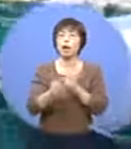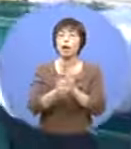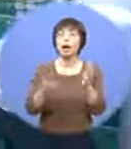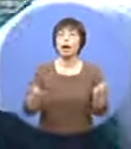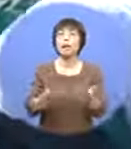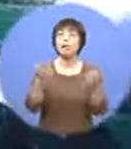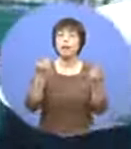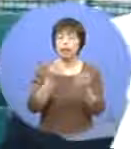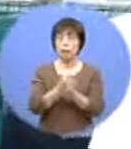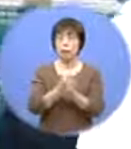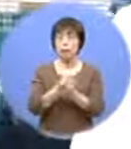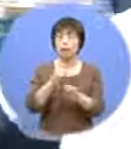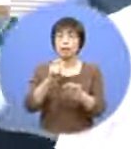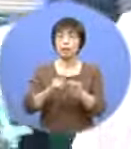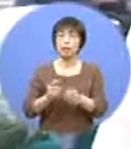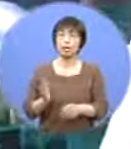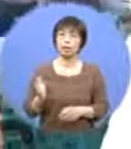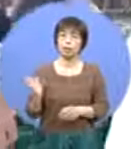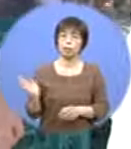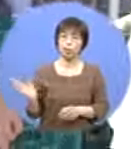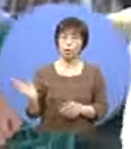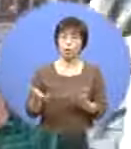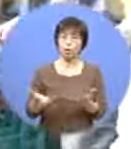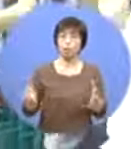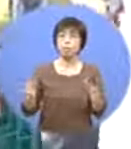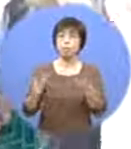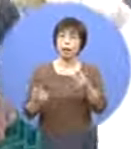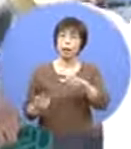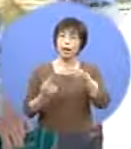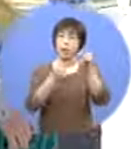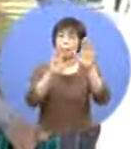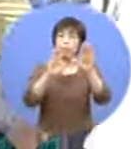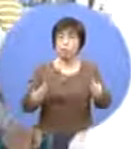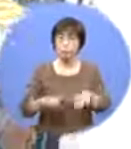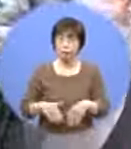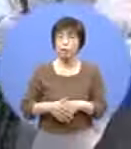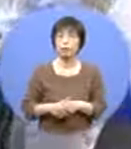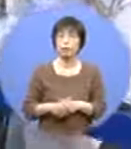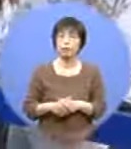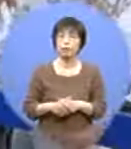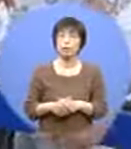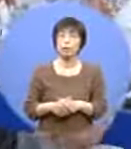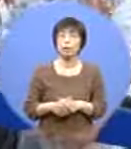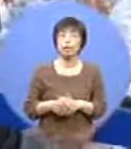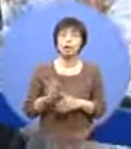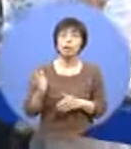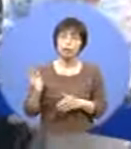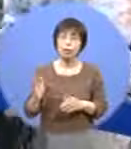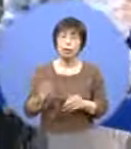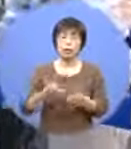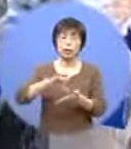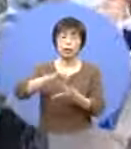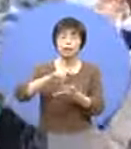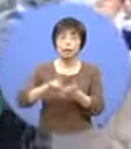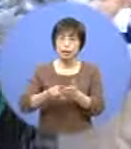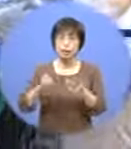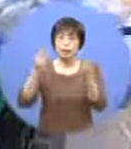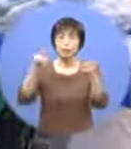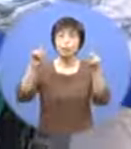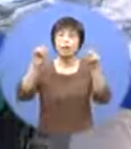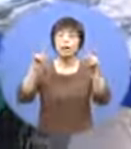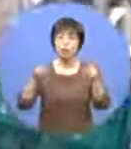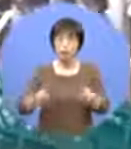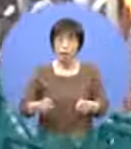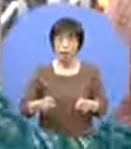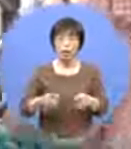の長原北町おこしネットの皆さんです。この日は地域で行われたイベントに農産物